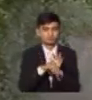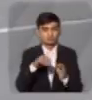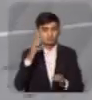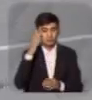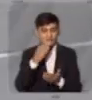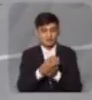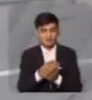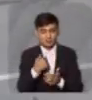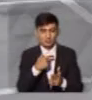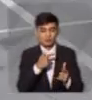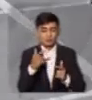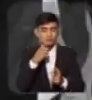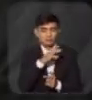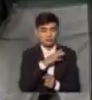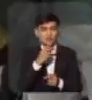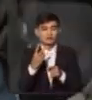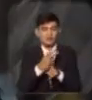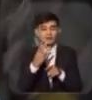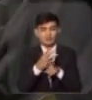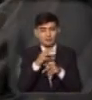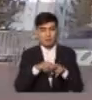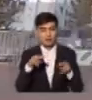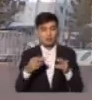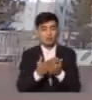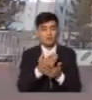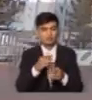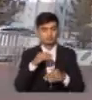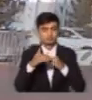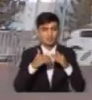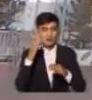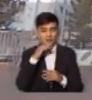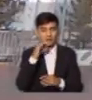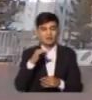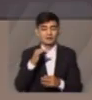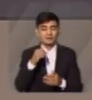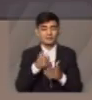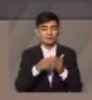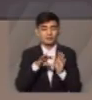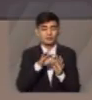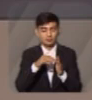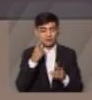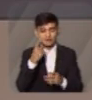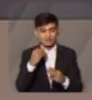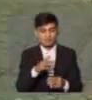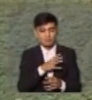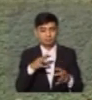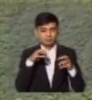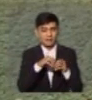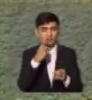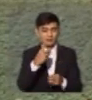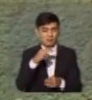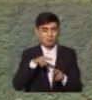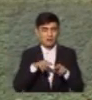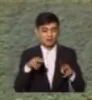сайлауына дейін Қазақстанда 3-4 жаңа партия құрылуы мүмкін. Бірақ сайлау кезінде бір партияға бірігу қажет екен.